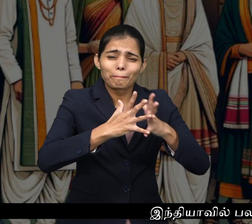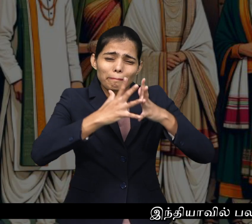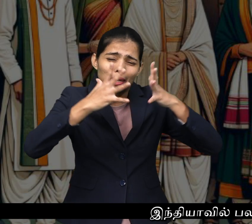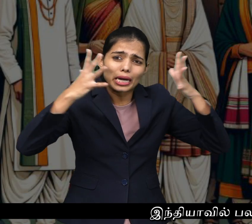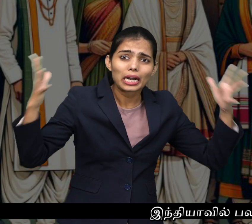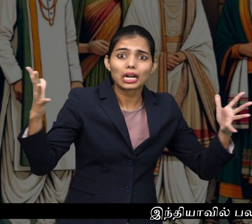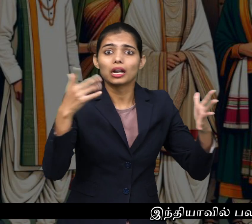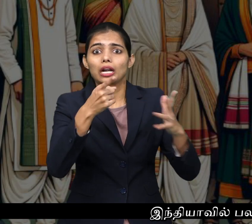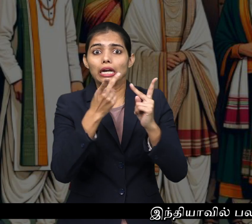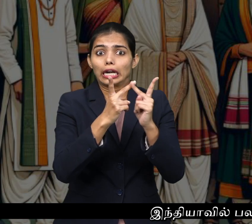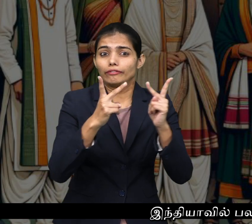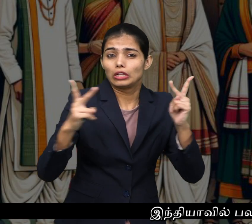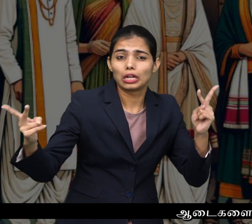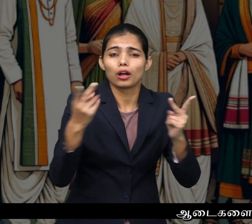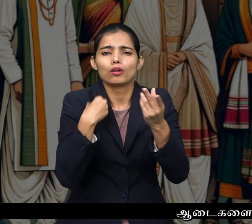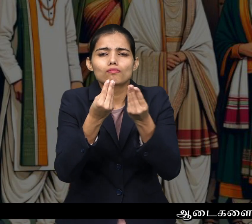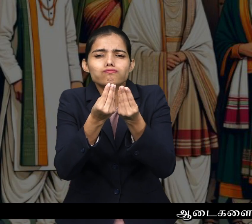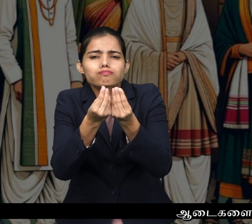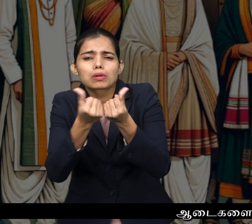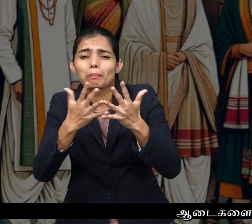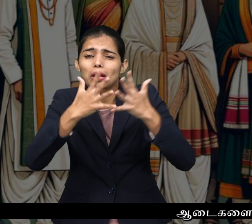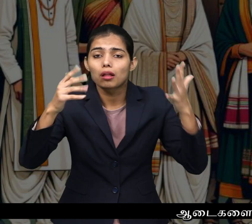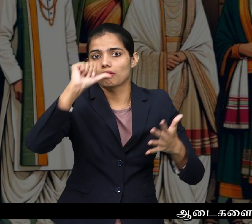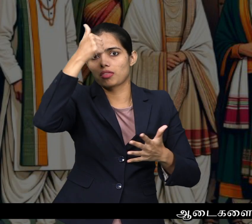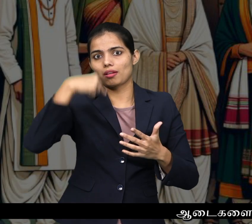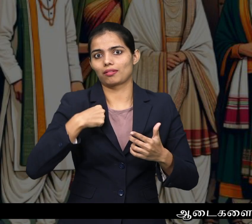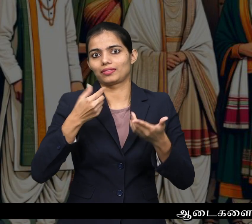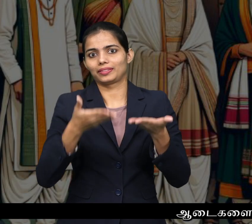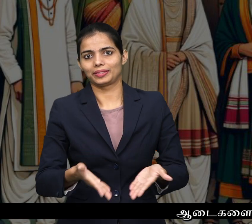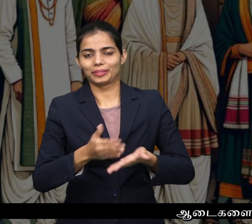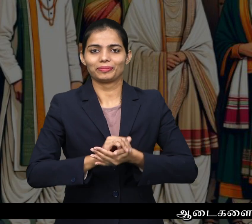இந்தியாவில் பலவிதமான துணிகள் மற்றும் ஆடைகளை நாம் பார்க்கின்றோம்.